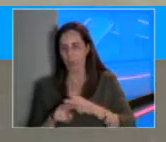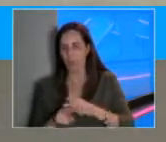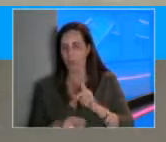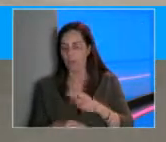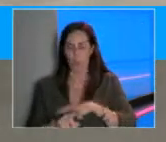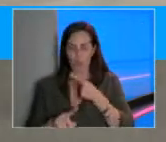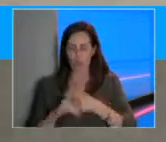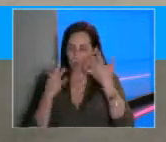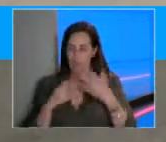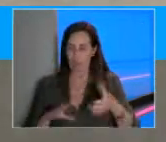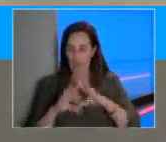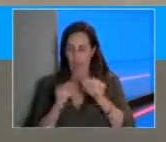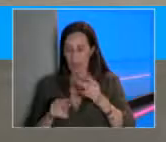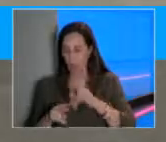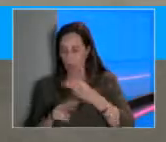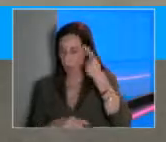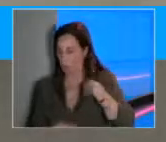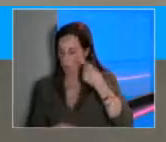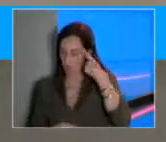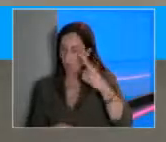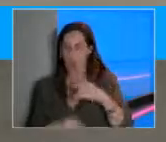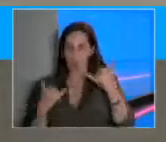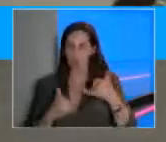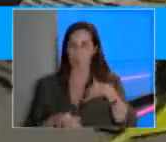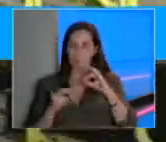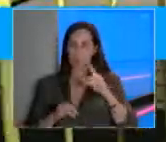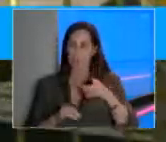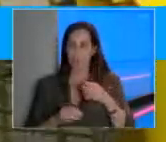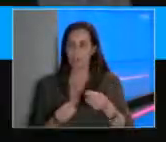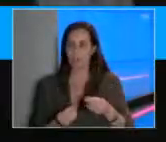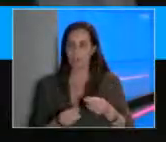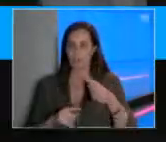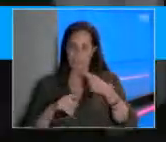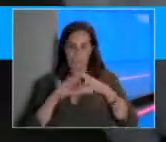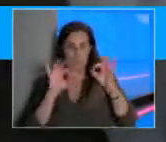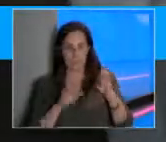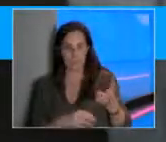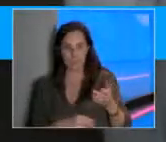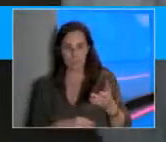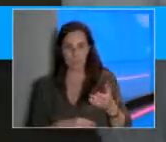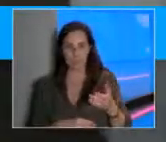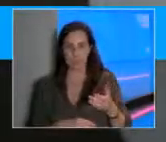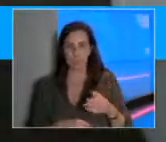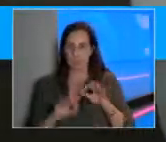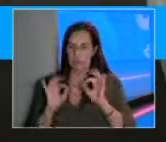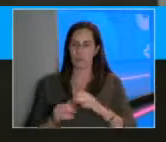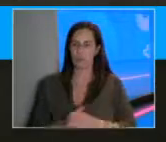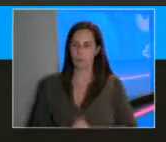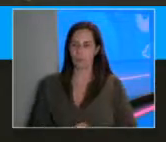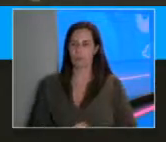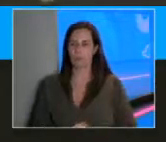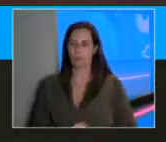אז עד עכשיו חישבנו את כלל החולים הידועים. בהחלט. עכשיו אנחנו בעצם צריכים להכניס... פי 10 למעשה, לא? נכון, בדיוק. וואו,